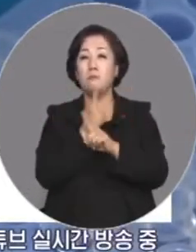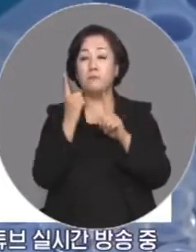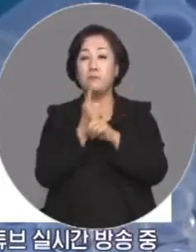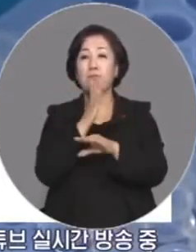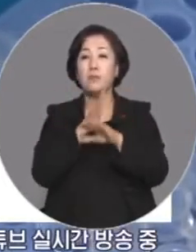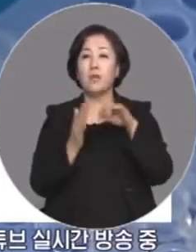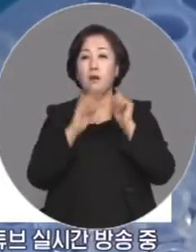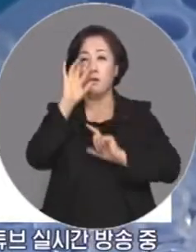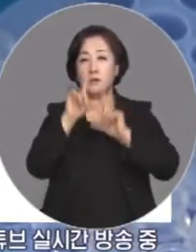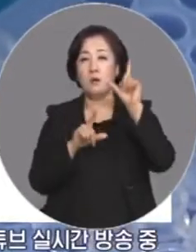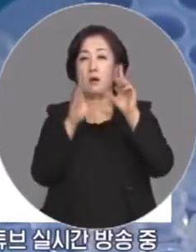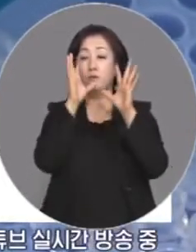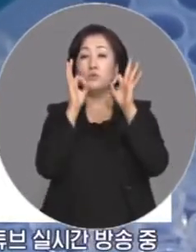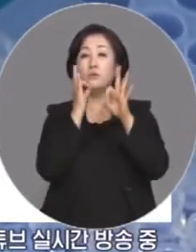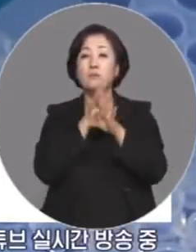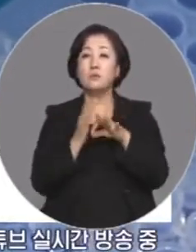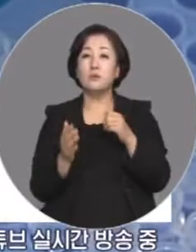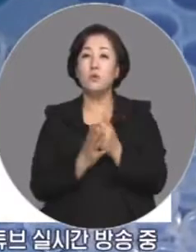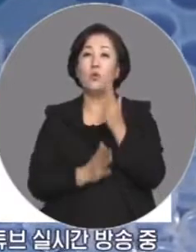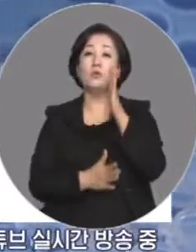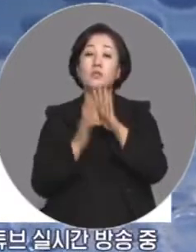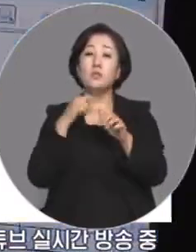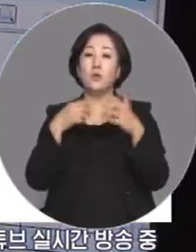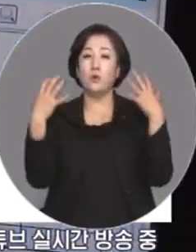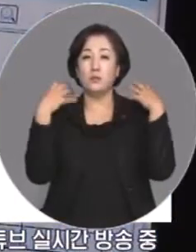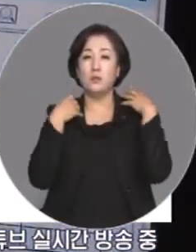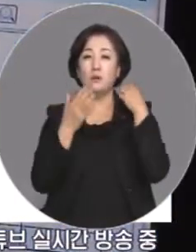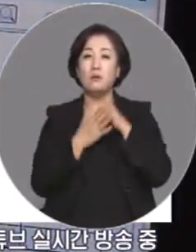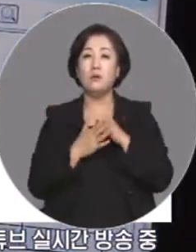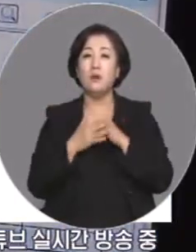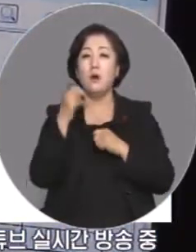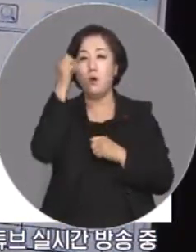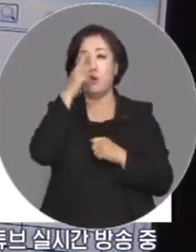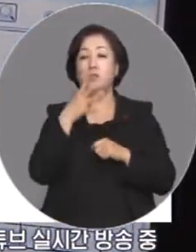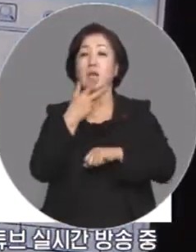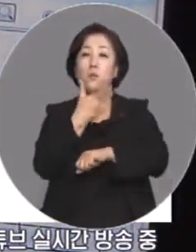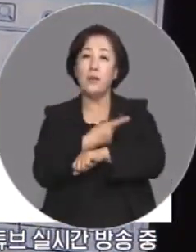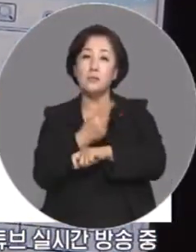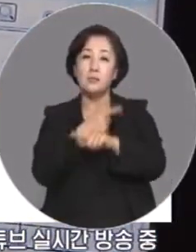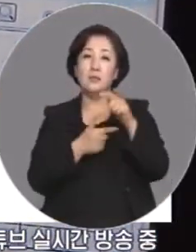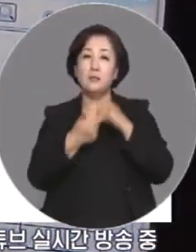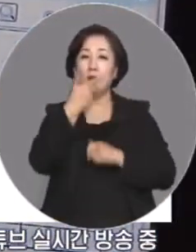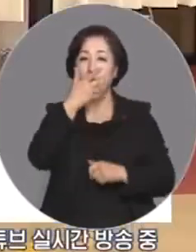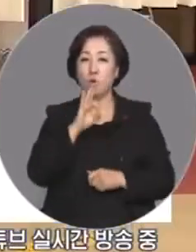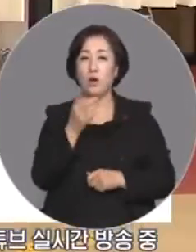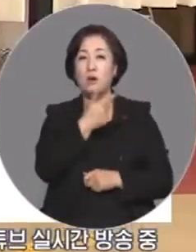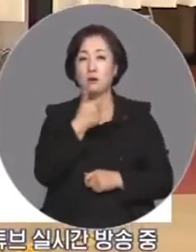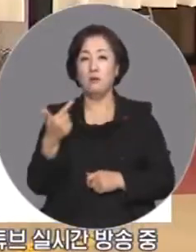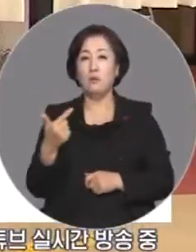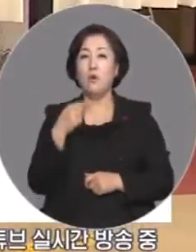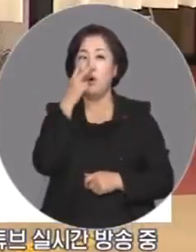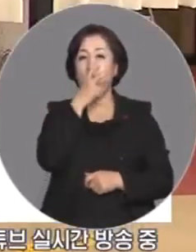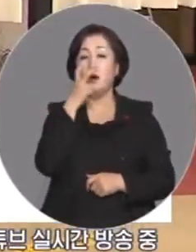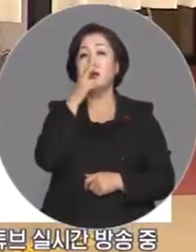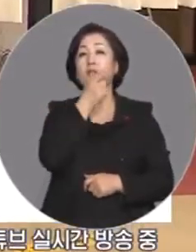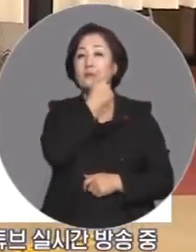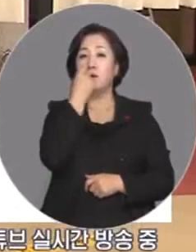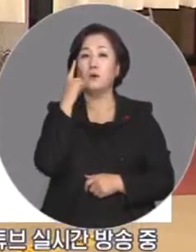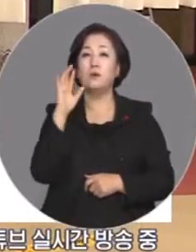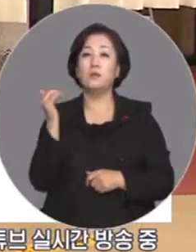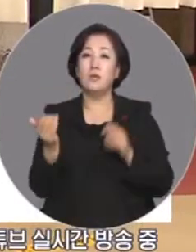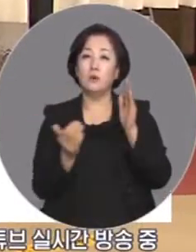위중하게 보고 있습니다. 시교육청은 고3 백신 접종 이후 예방 효과가 높다는 것이 객관적으로 확인되고